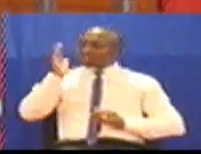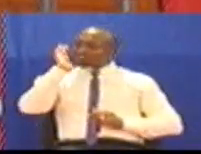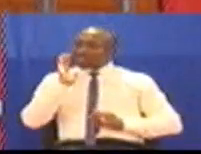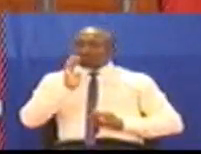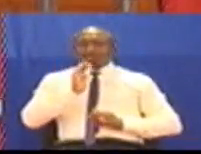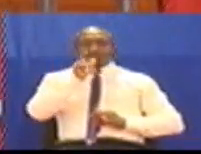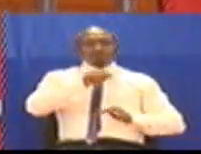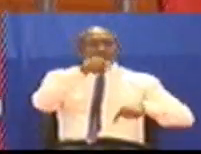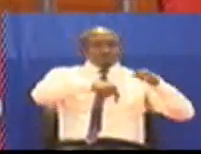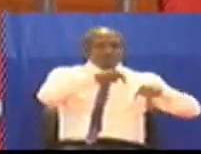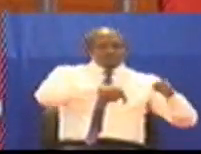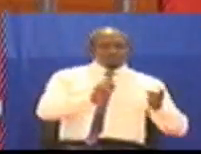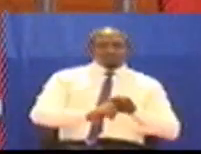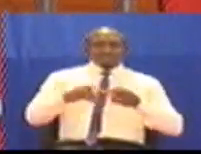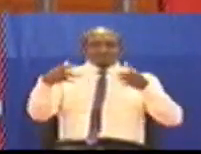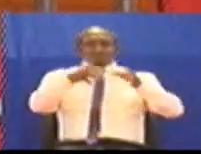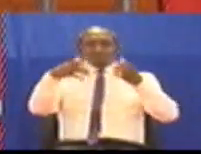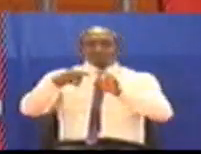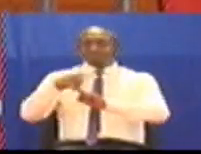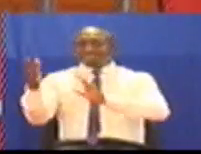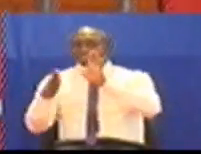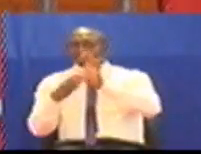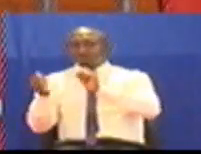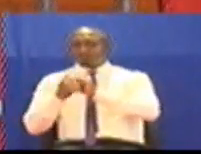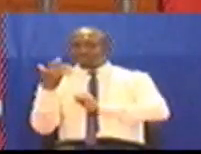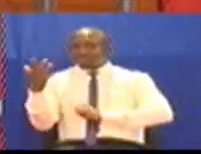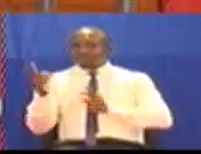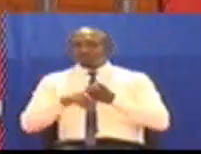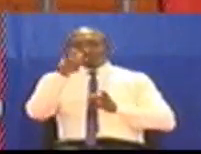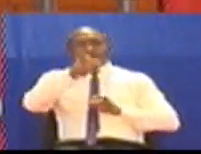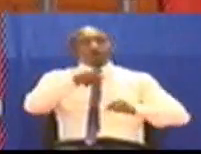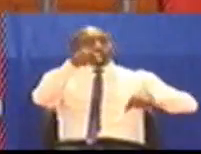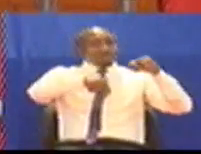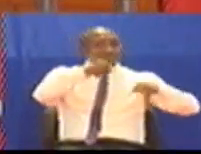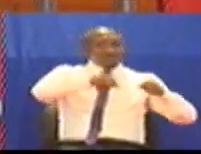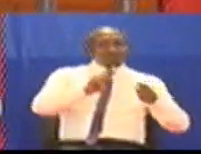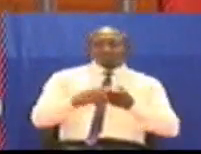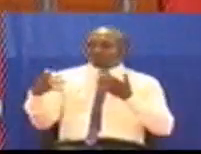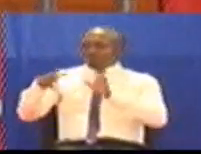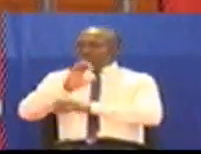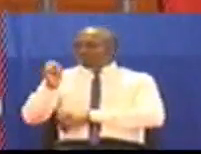ulemavu. Vikundi 915 vya watu wenye ulemavu, vikundi